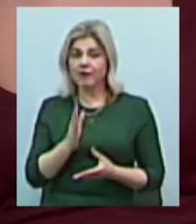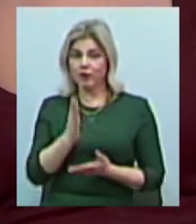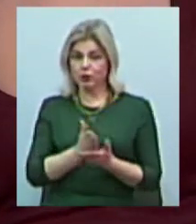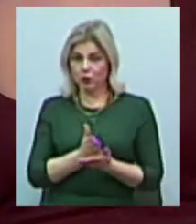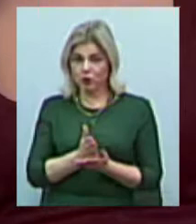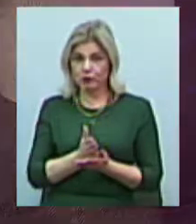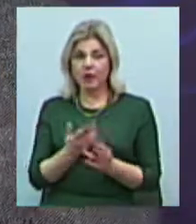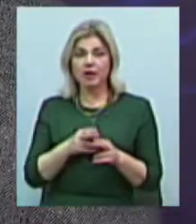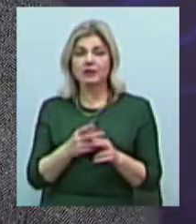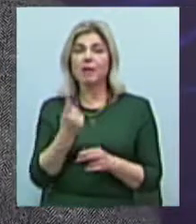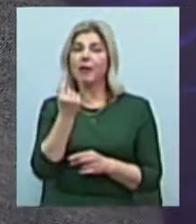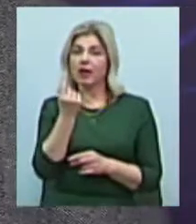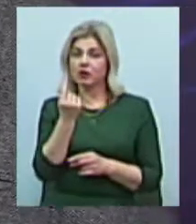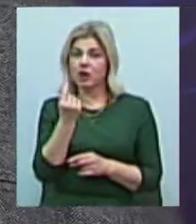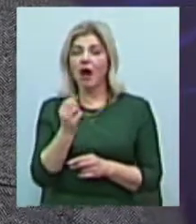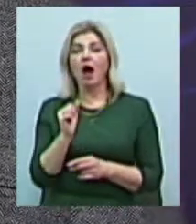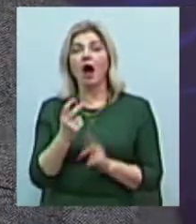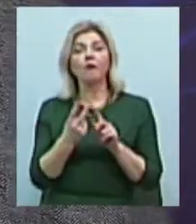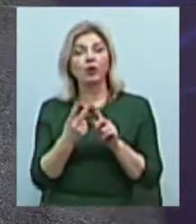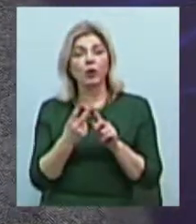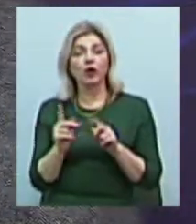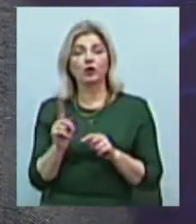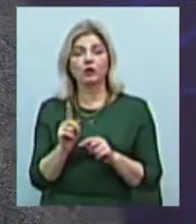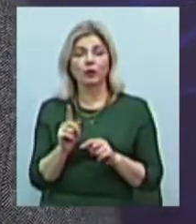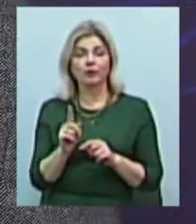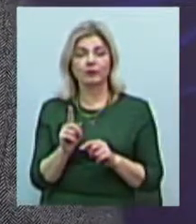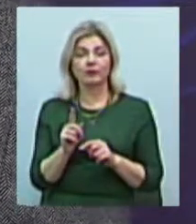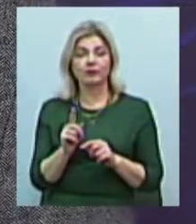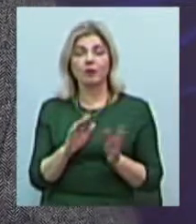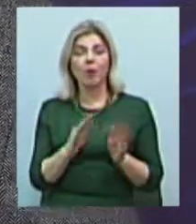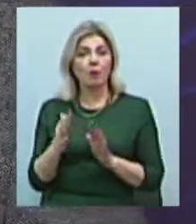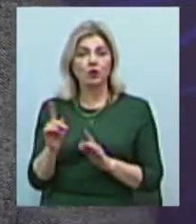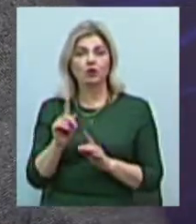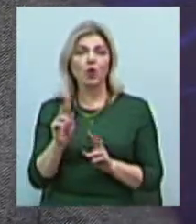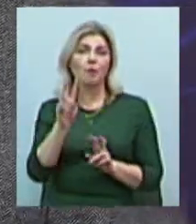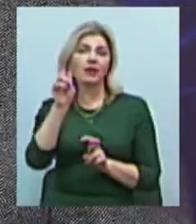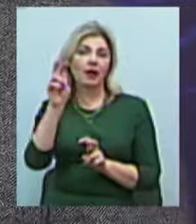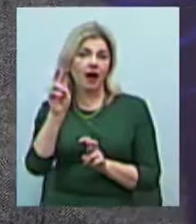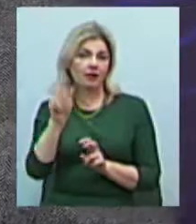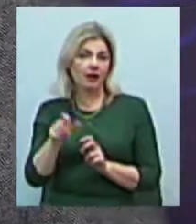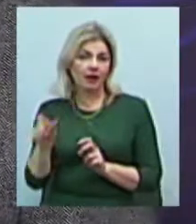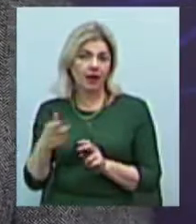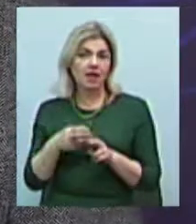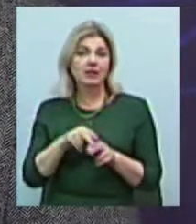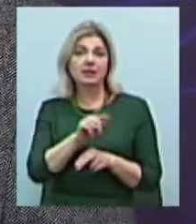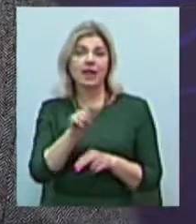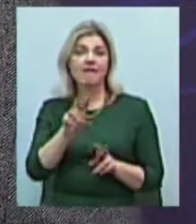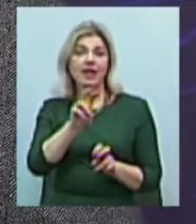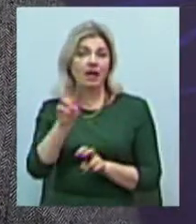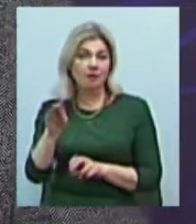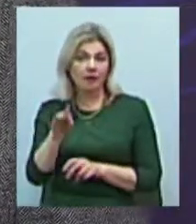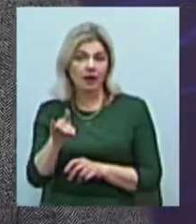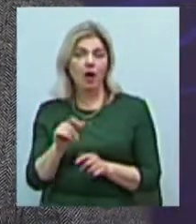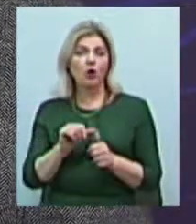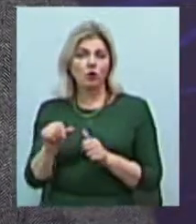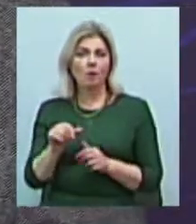так? Це перший момент, а другий є момент – це підрядники. Це фірми, особливо